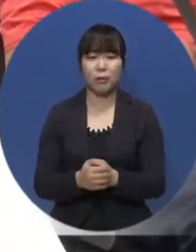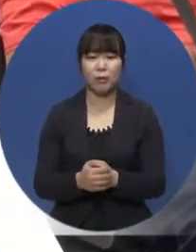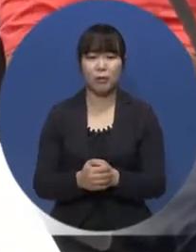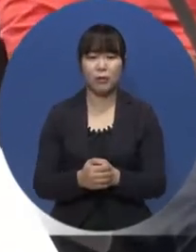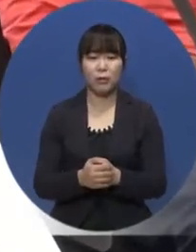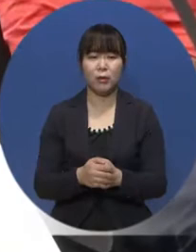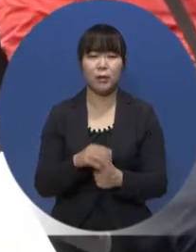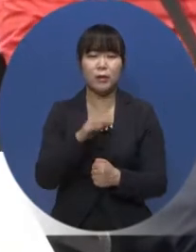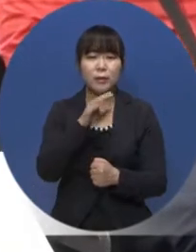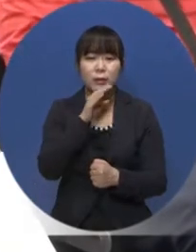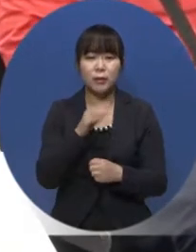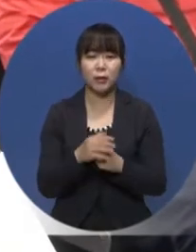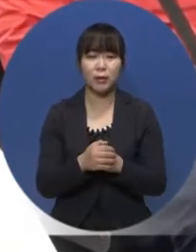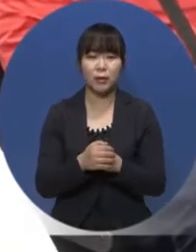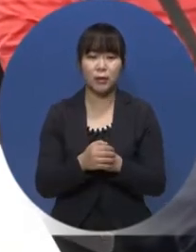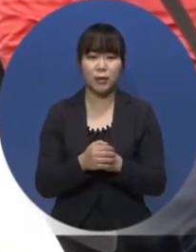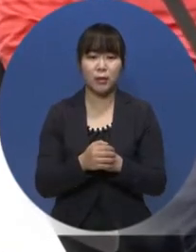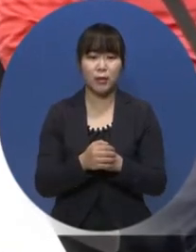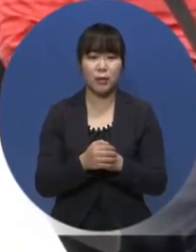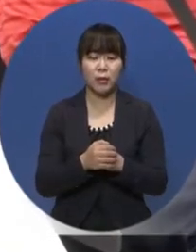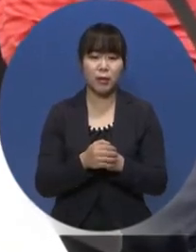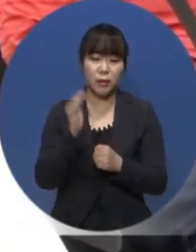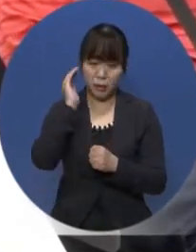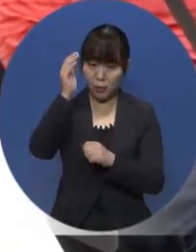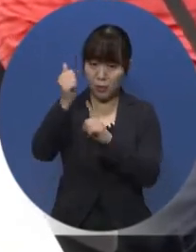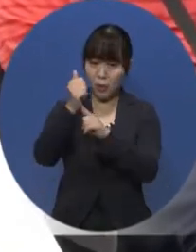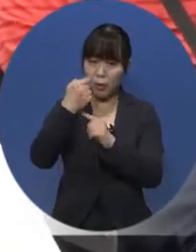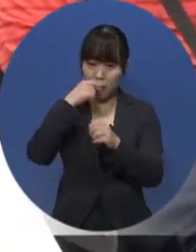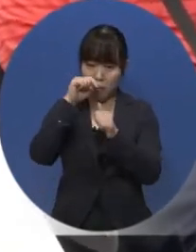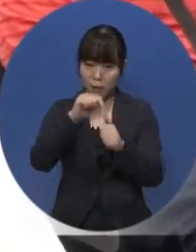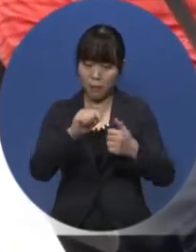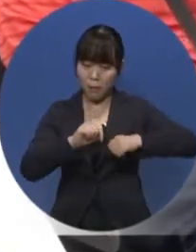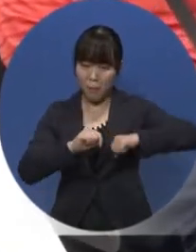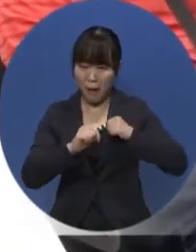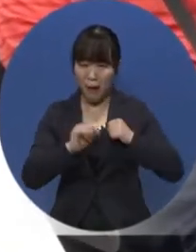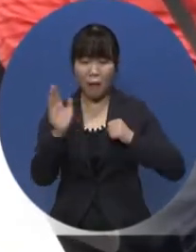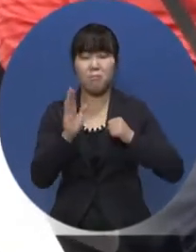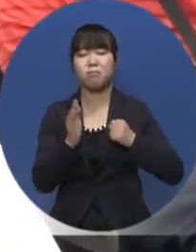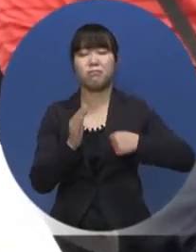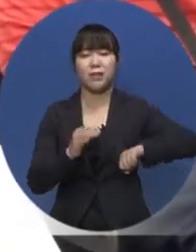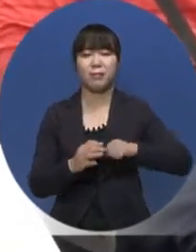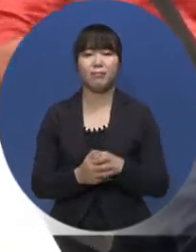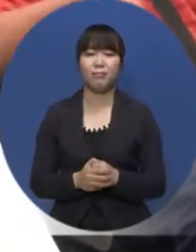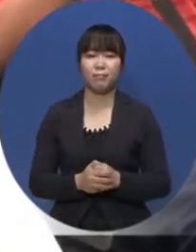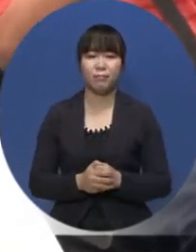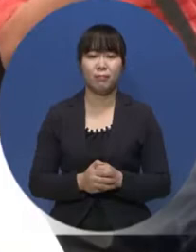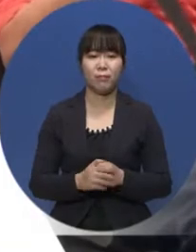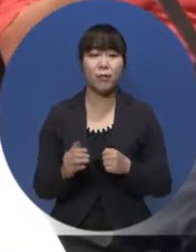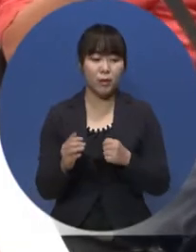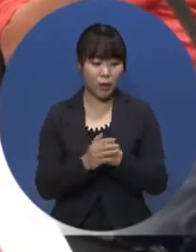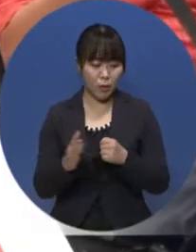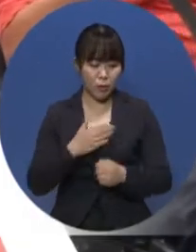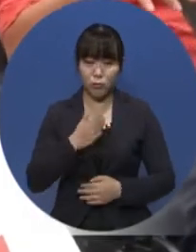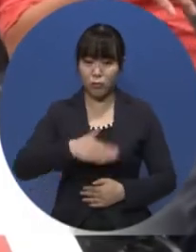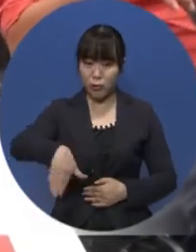제대로 된 대통령의 명을 받들지 못했습니다. 그래서